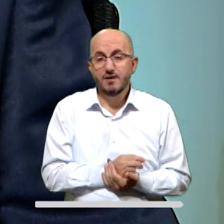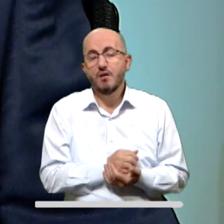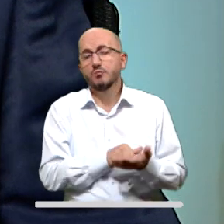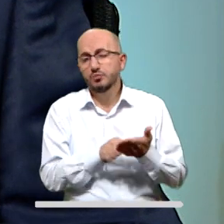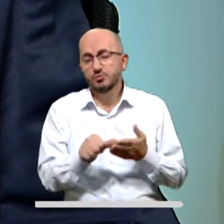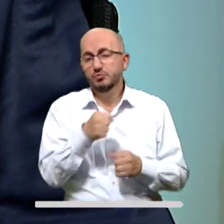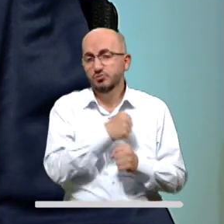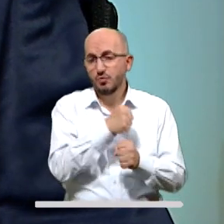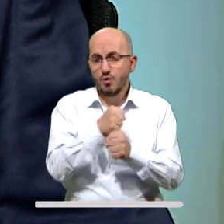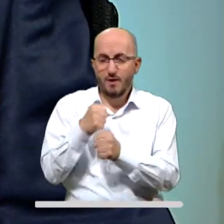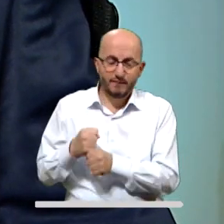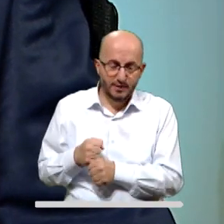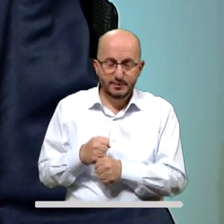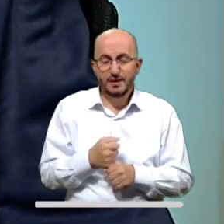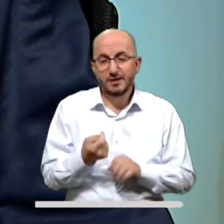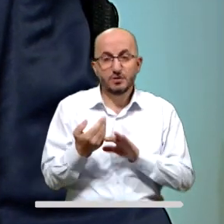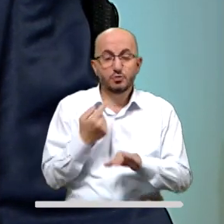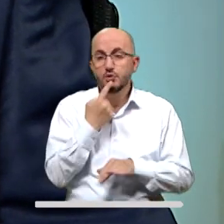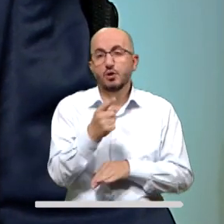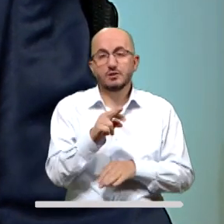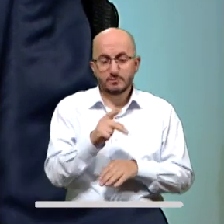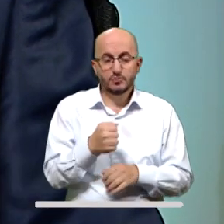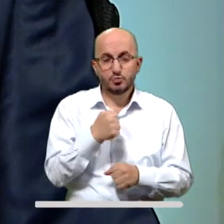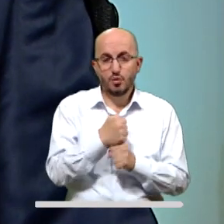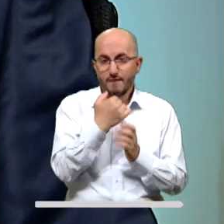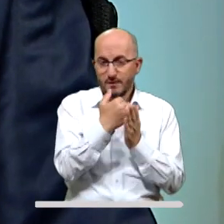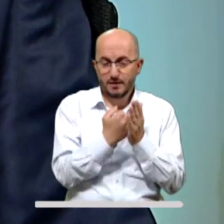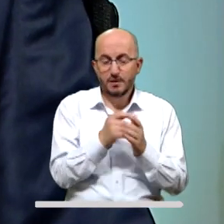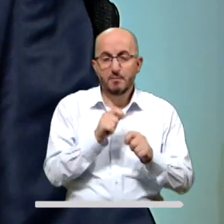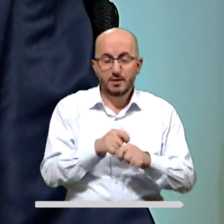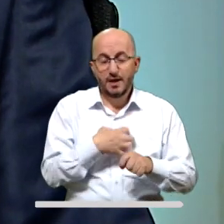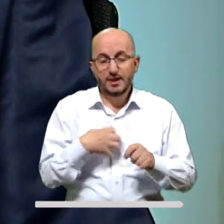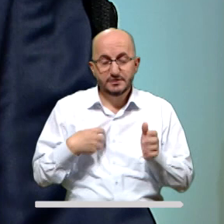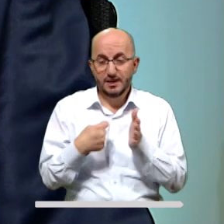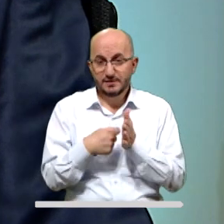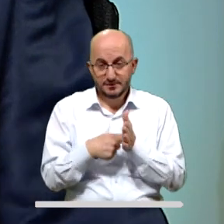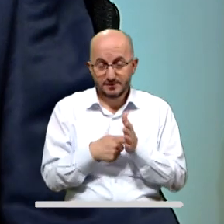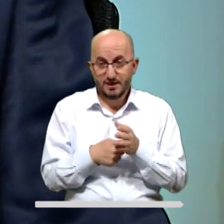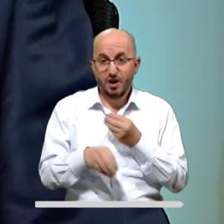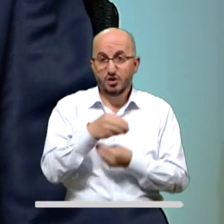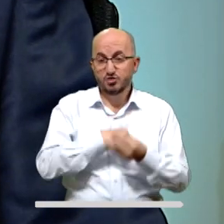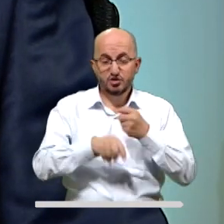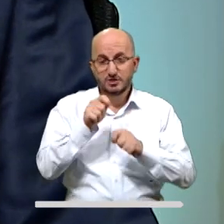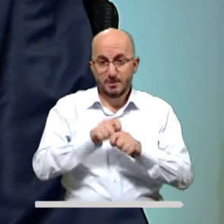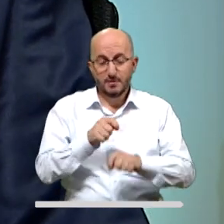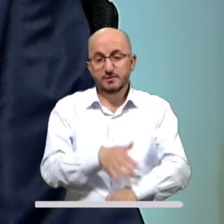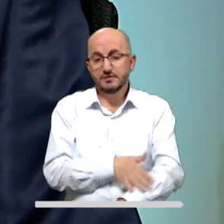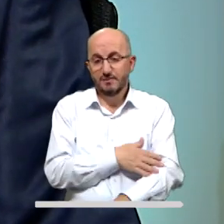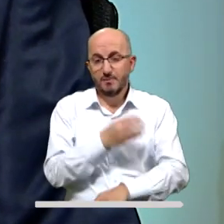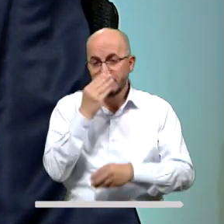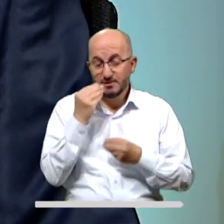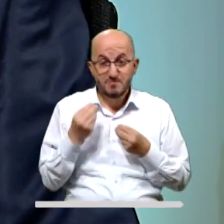bütün, az önce söylediğim gibi, menasiki yaparken annesi adına bu haccı yapar, sevabını da